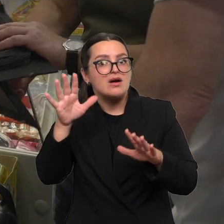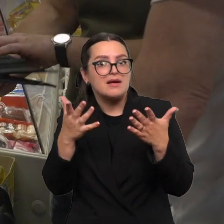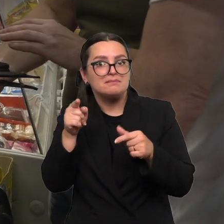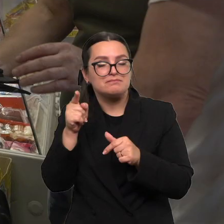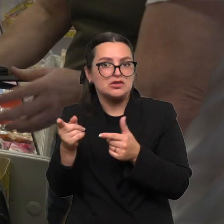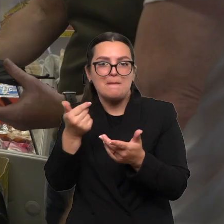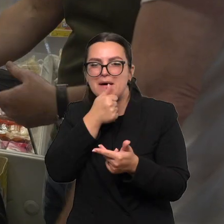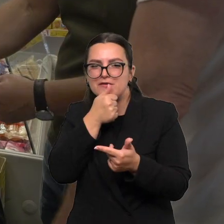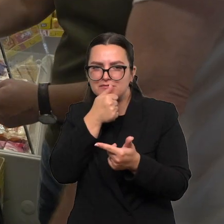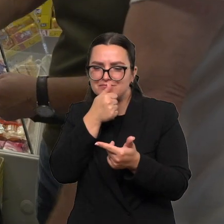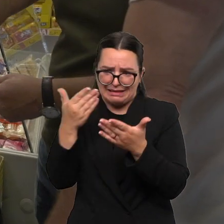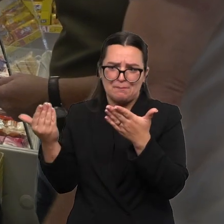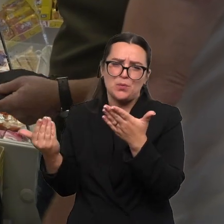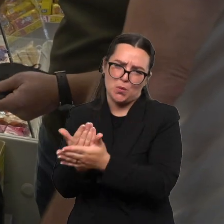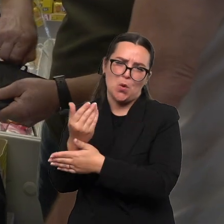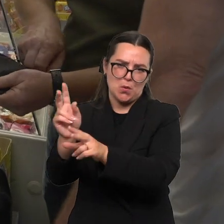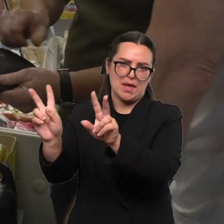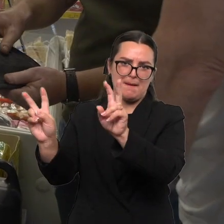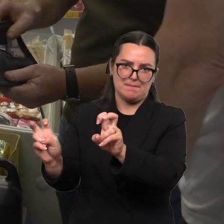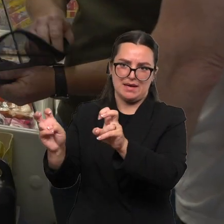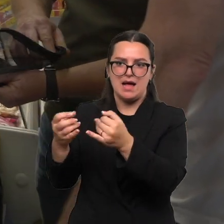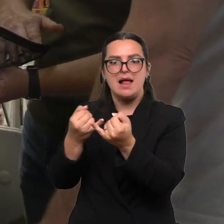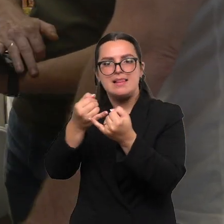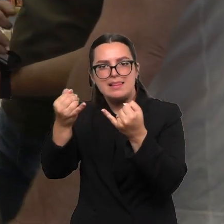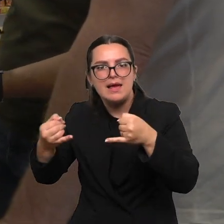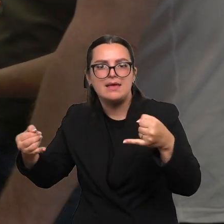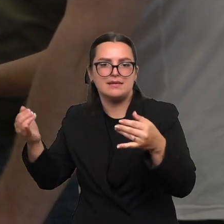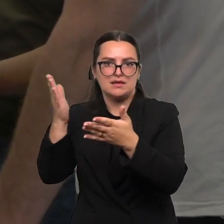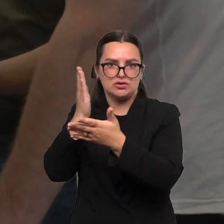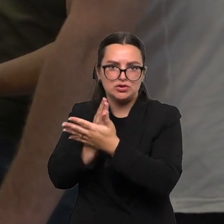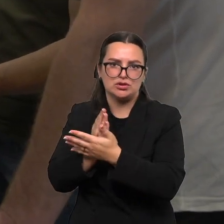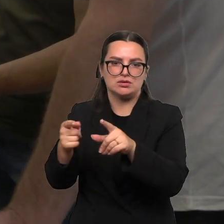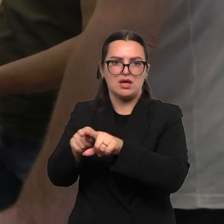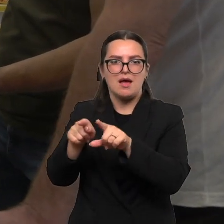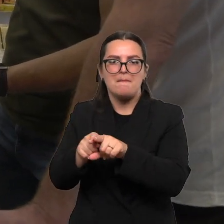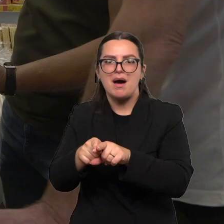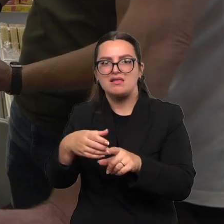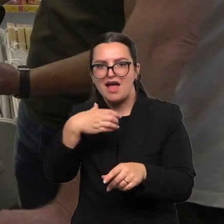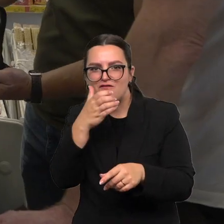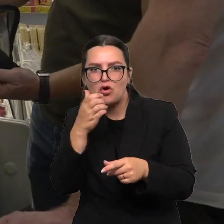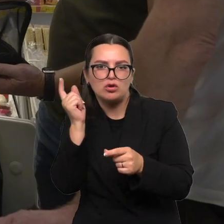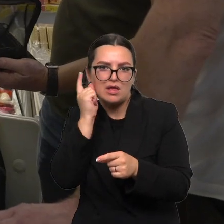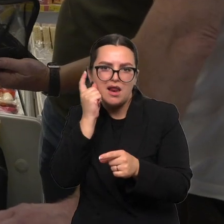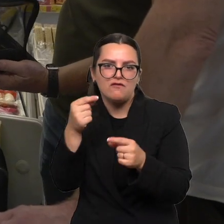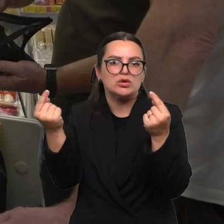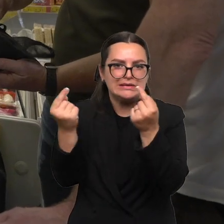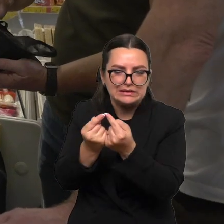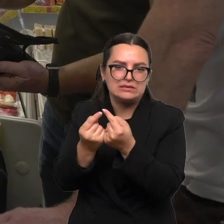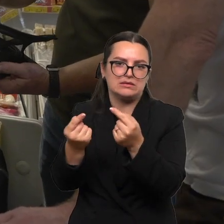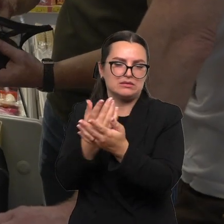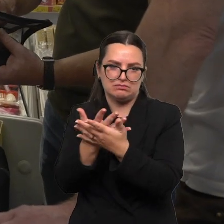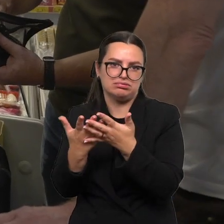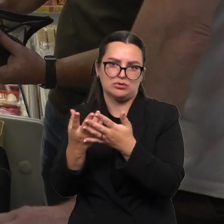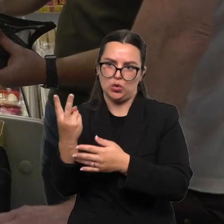jeigu nauja, faktiškai ir su laidais atiduodu 2 variantai ir iPhone'ams, ir senesnio